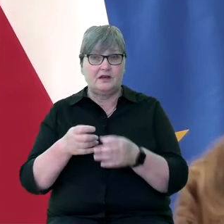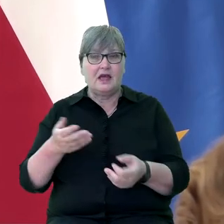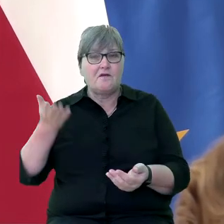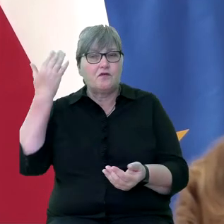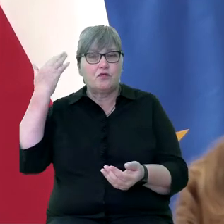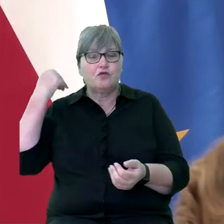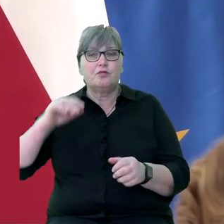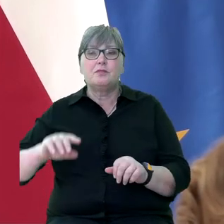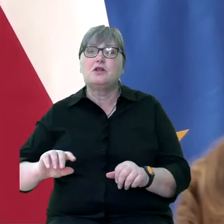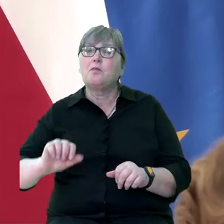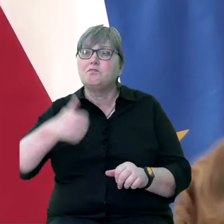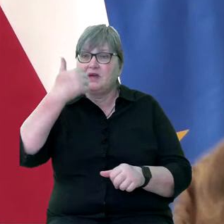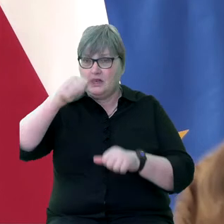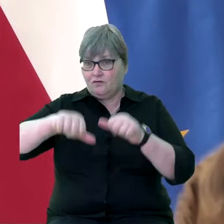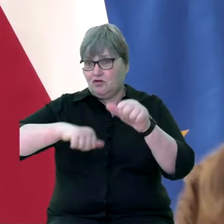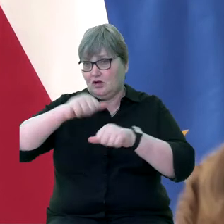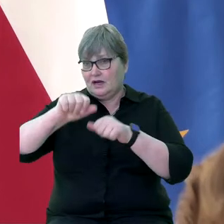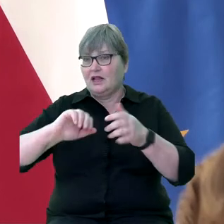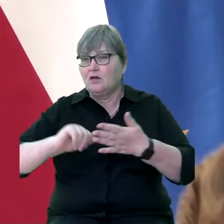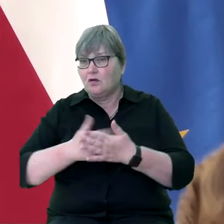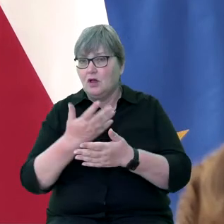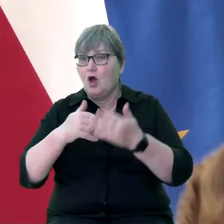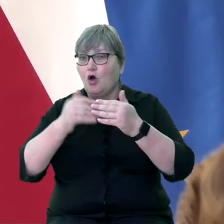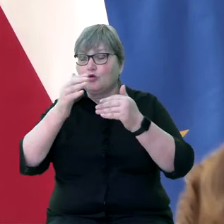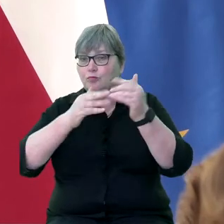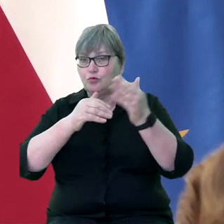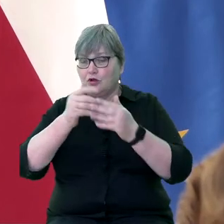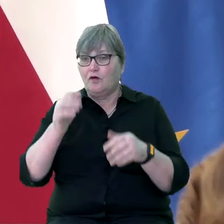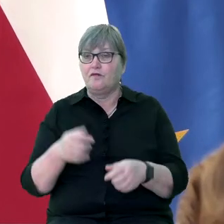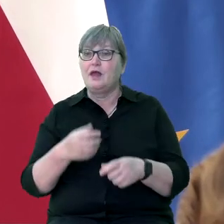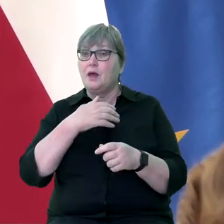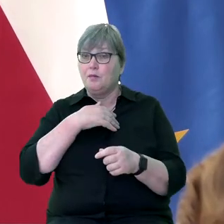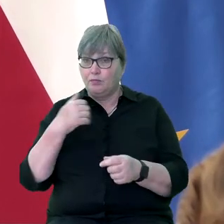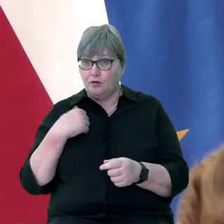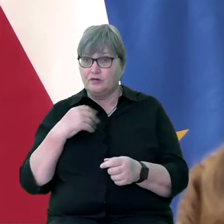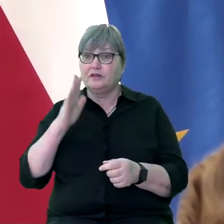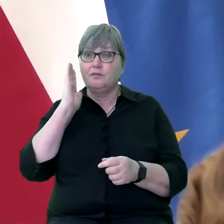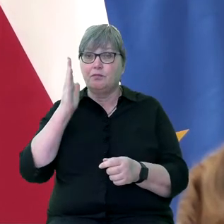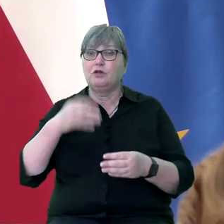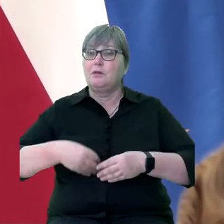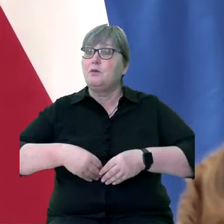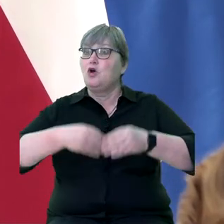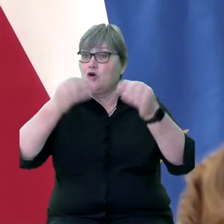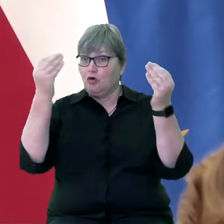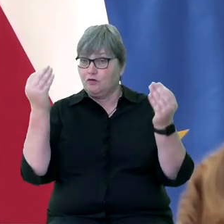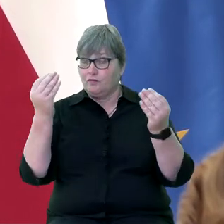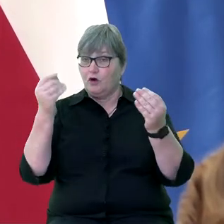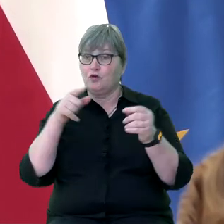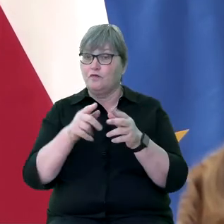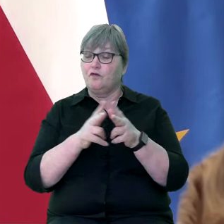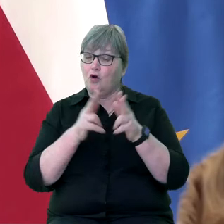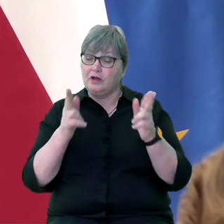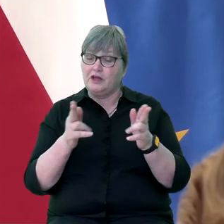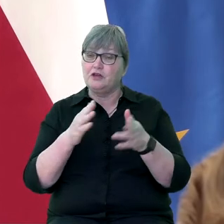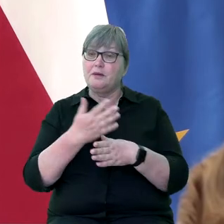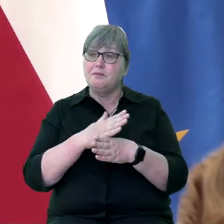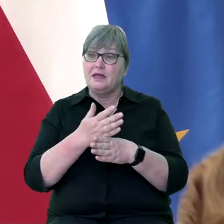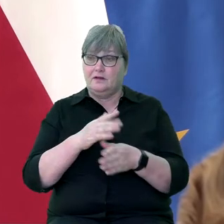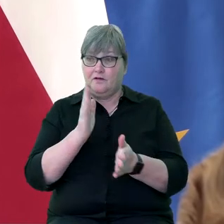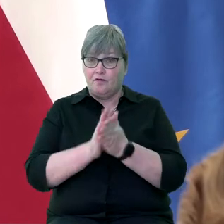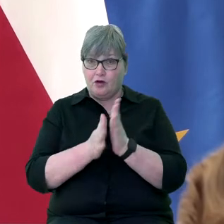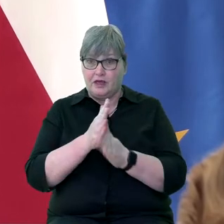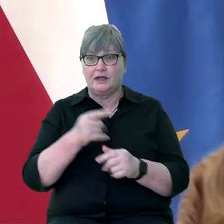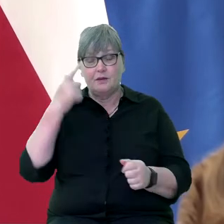odbudowy niepodległego państwa, a potem jego rozwoju w okresie międzywojennym. Przypomnijmy też